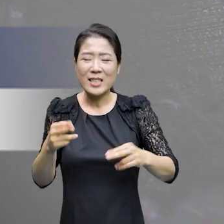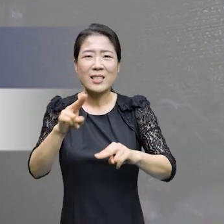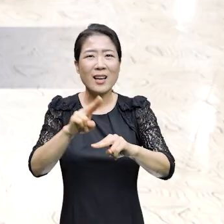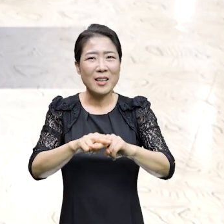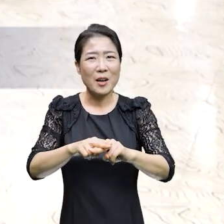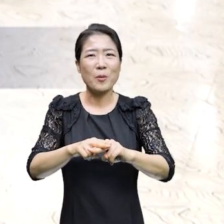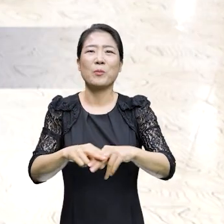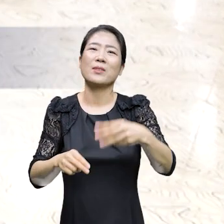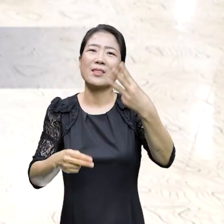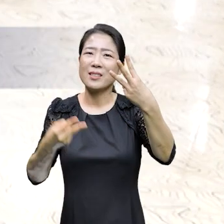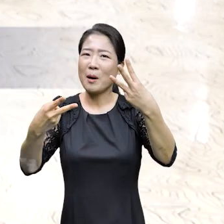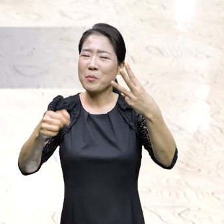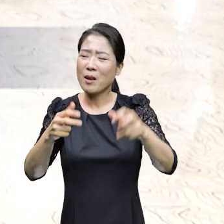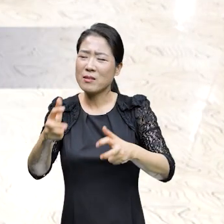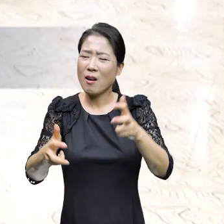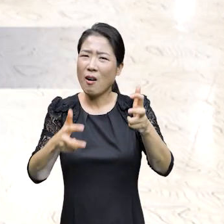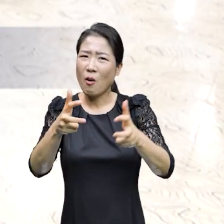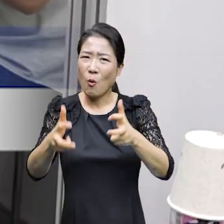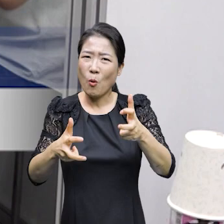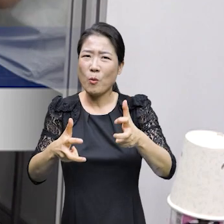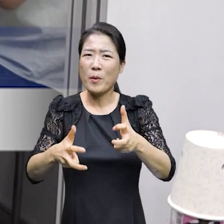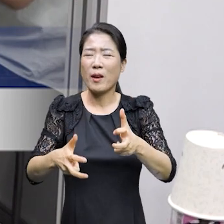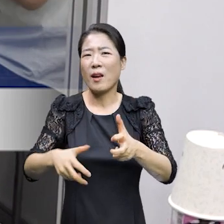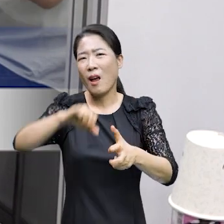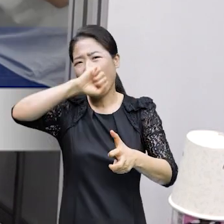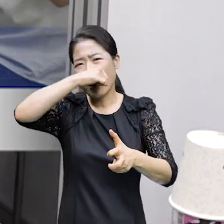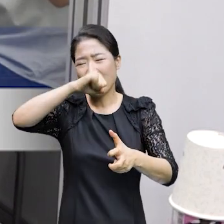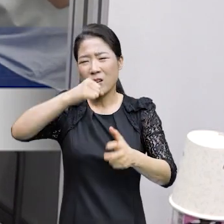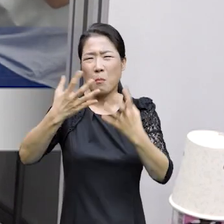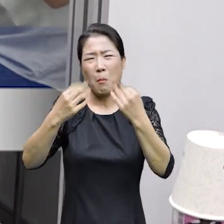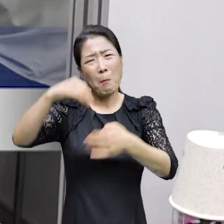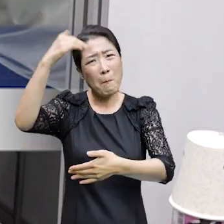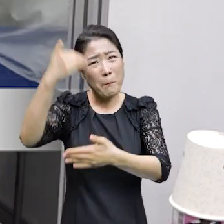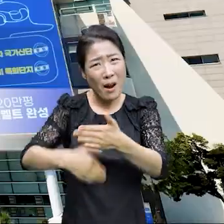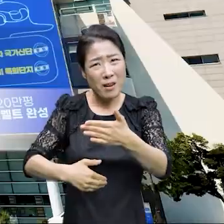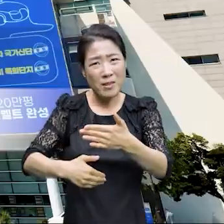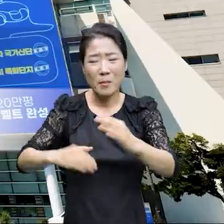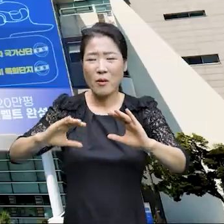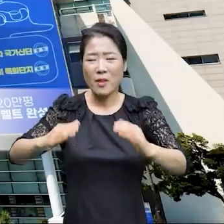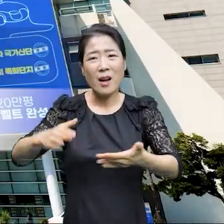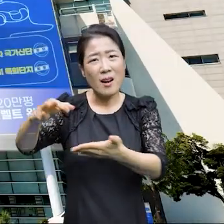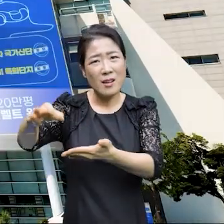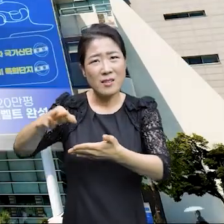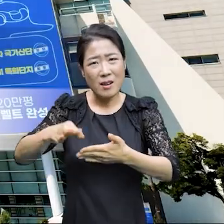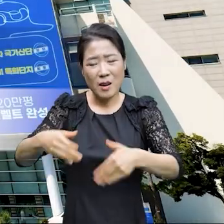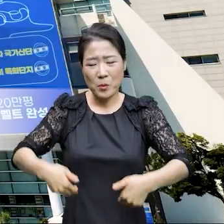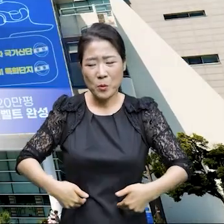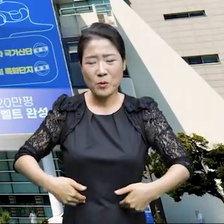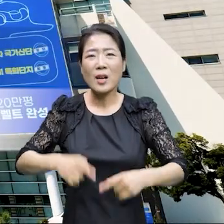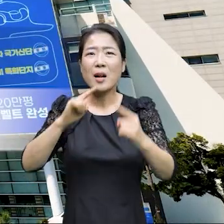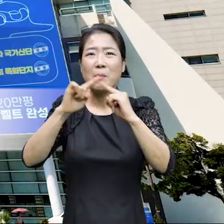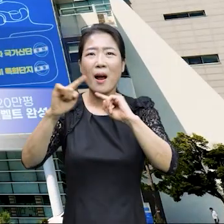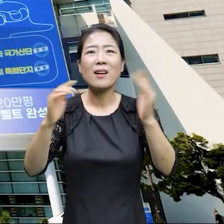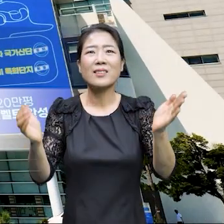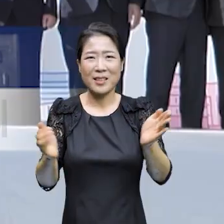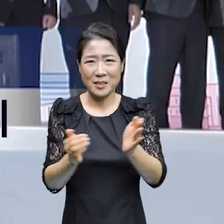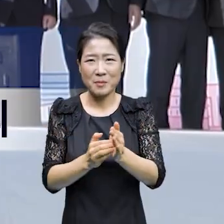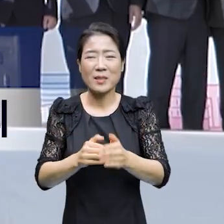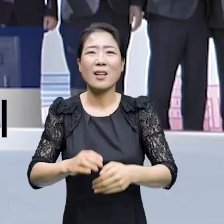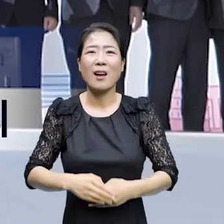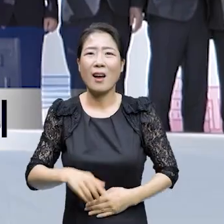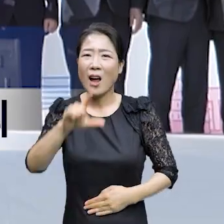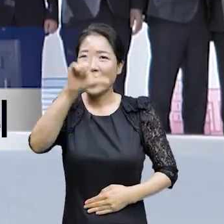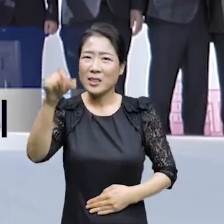청년 일자리 등 필수민생 3대 사업 등의 예산이 대폭 삭감됐다며 국비지원의 필요성을 피력했습니다